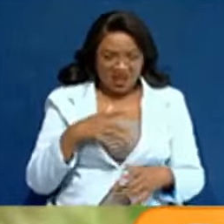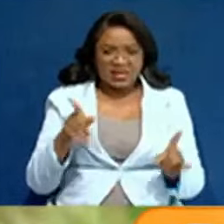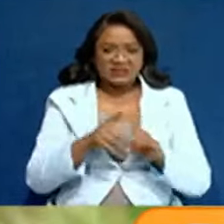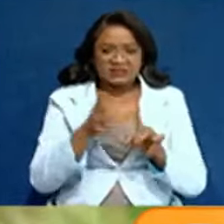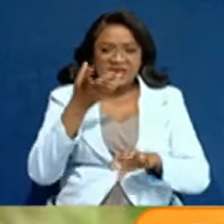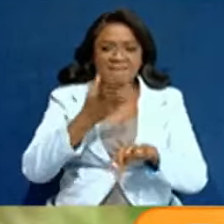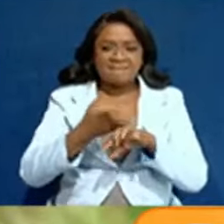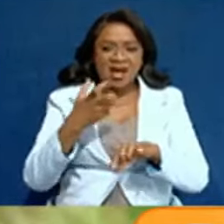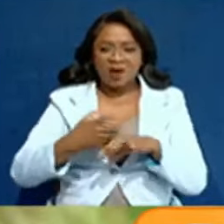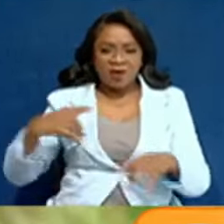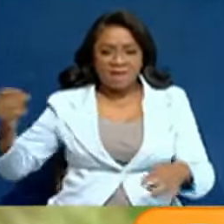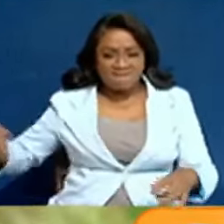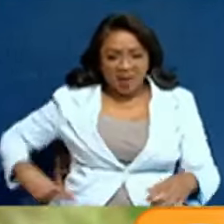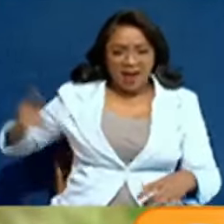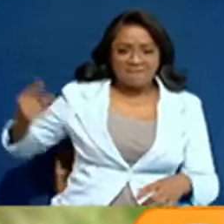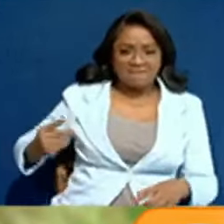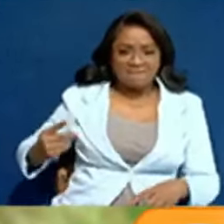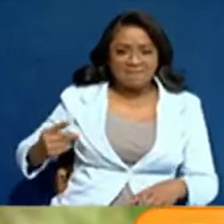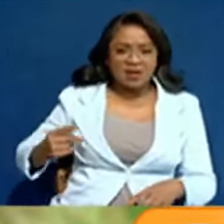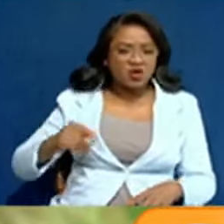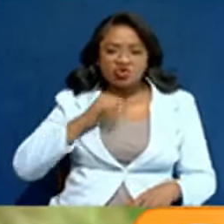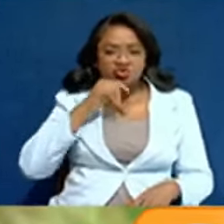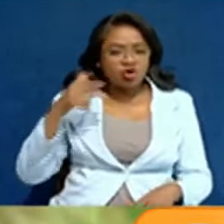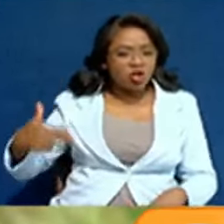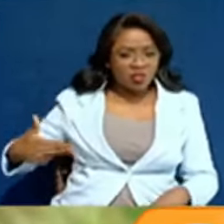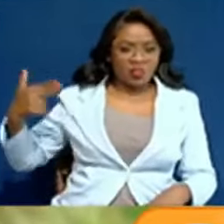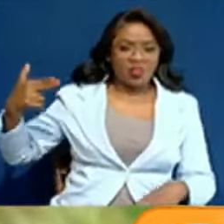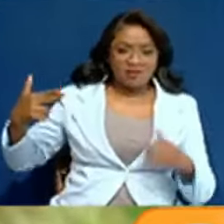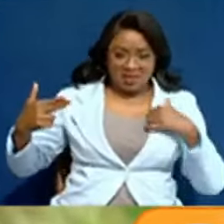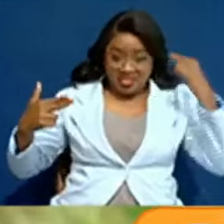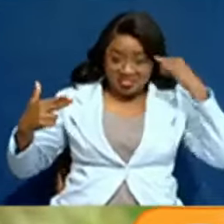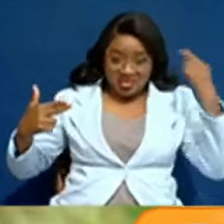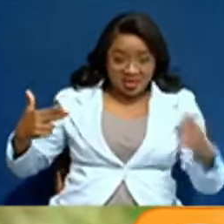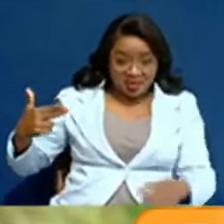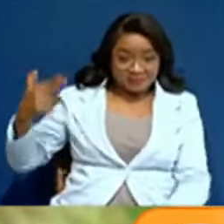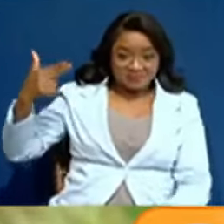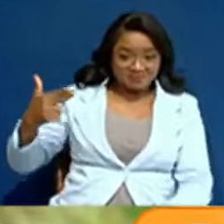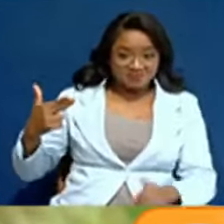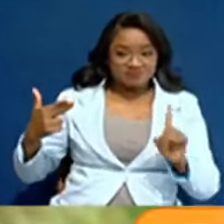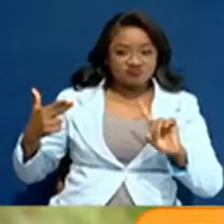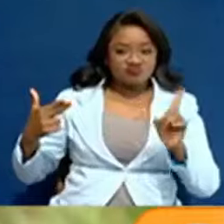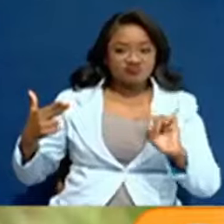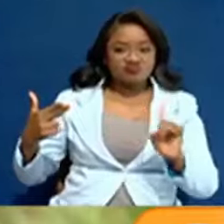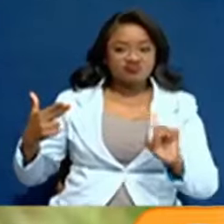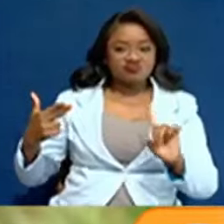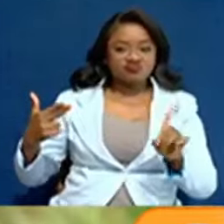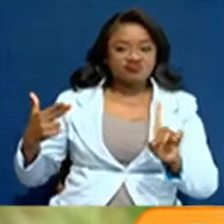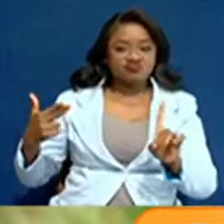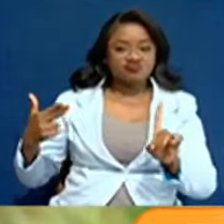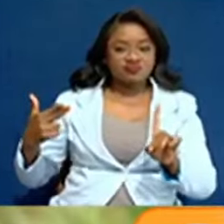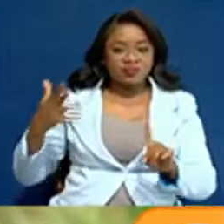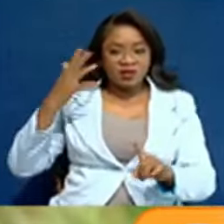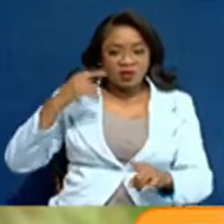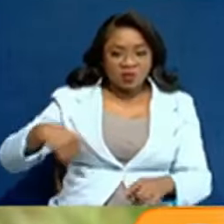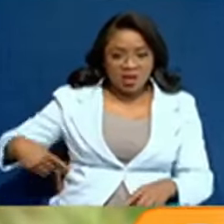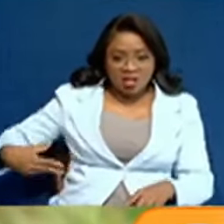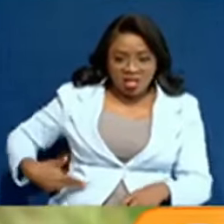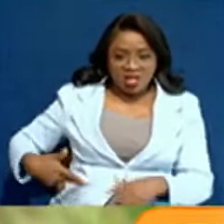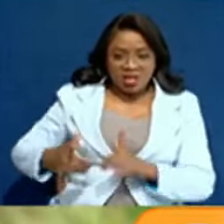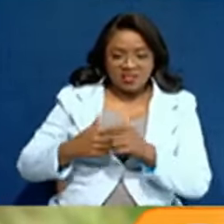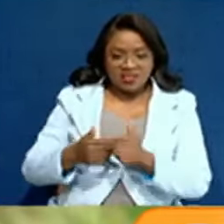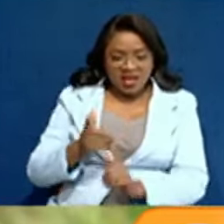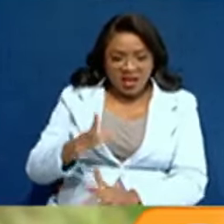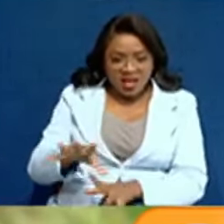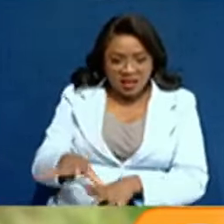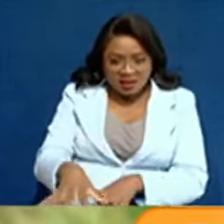mawe. Si risasi, mawe. Jini sasa iliingia hapa, mguu kajikunja aje